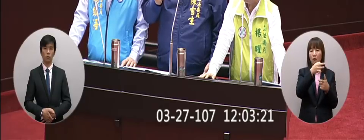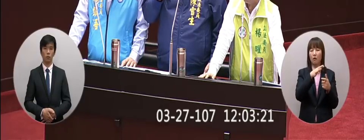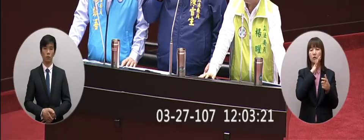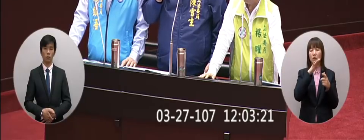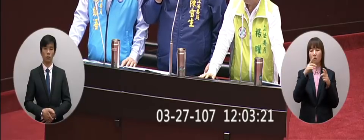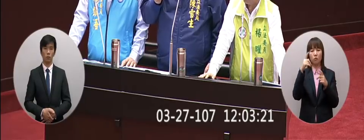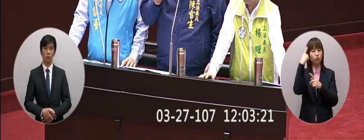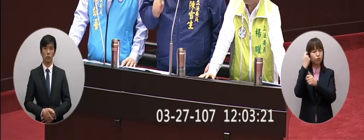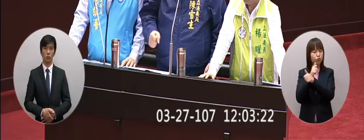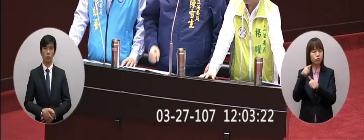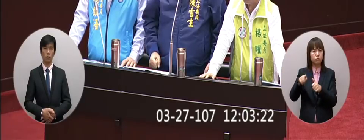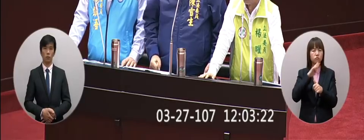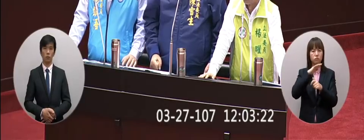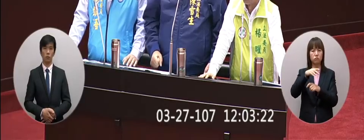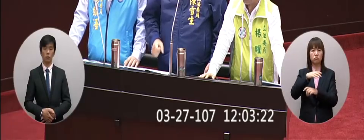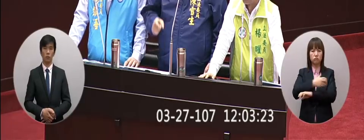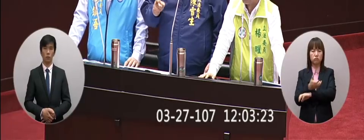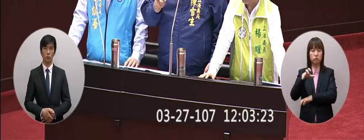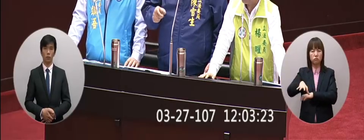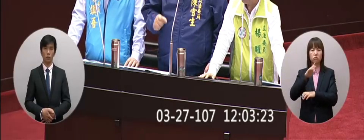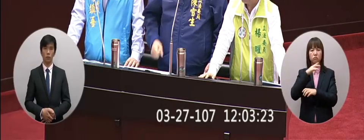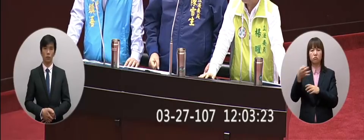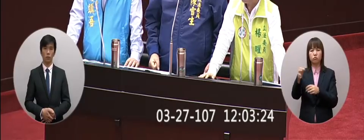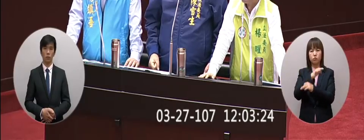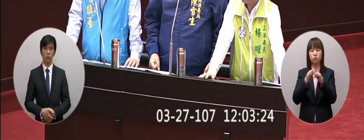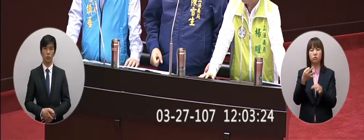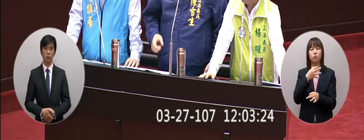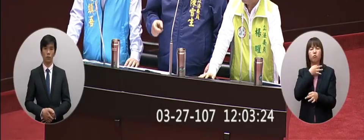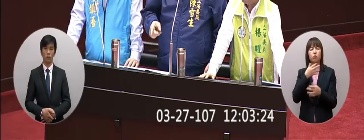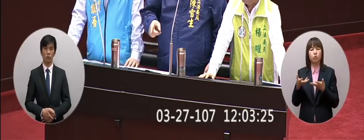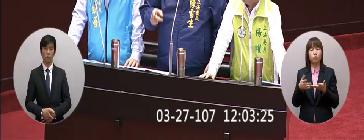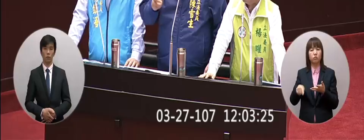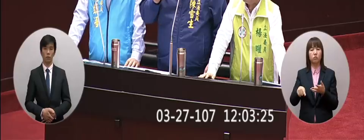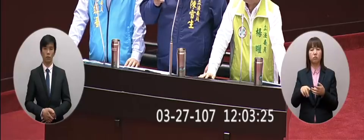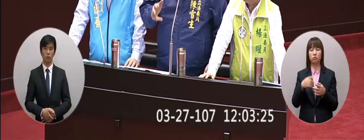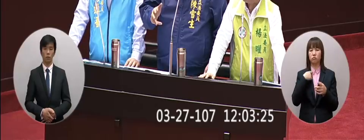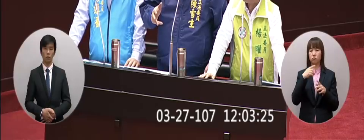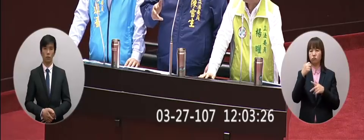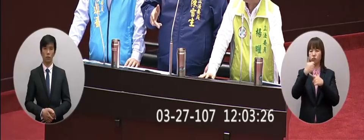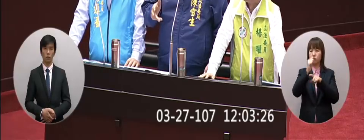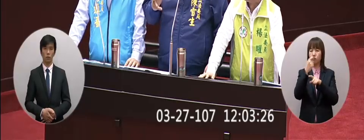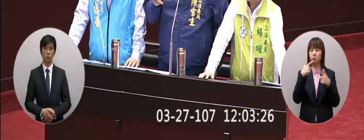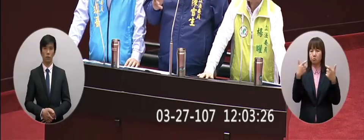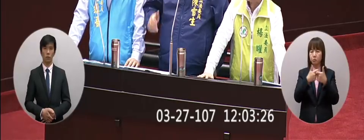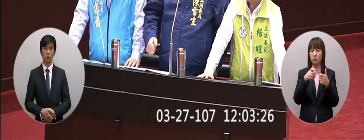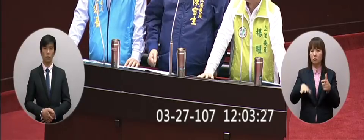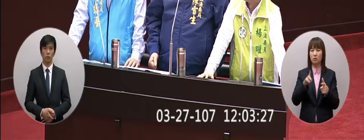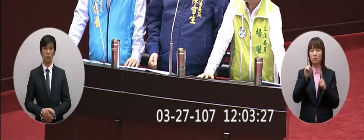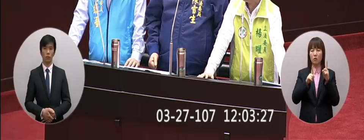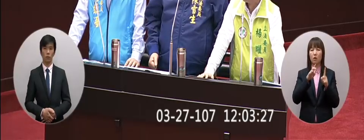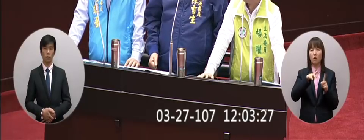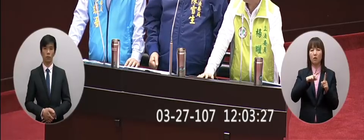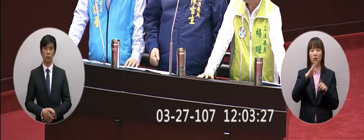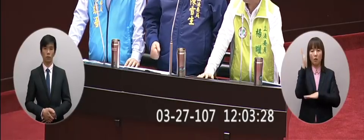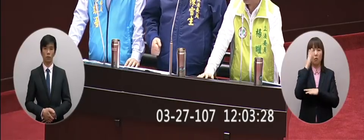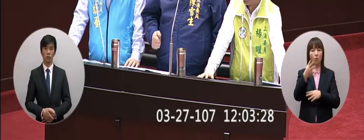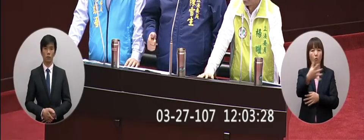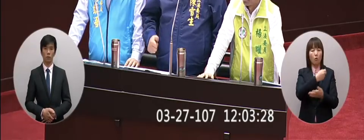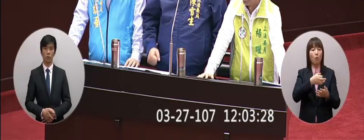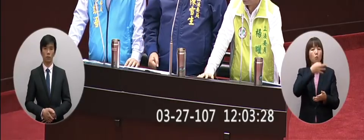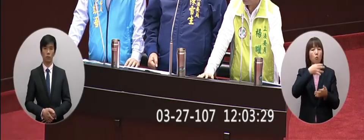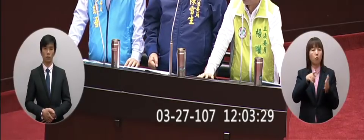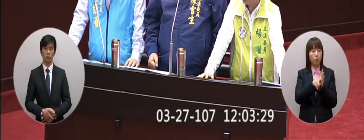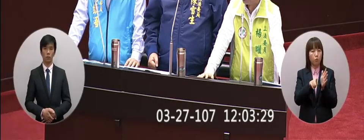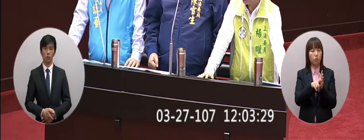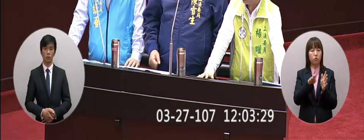政府的一个财政的状况。所以我的建议是，现在在财政税收比较充裕的时候，应该